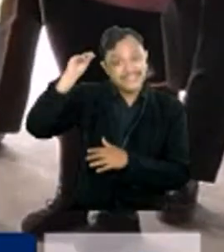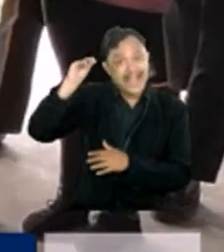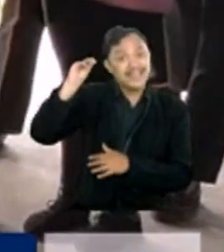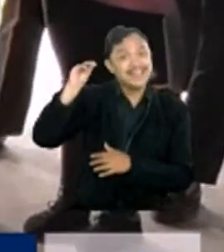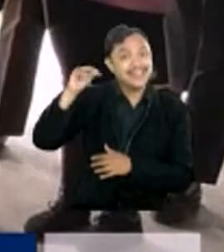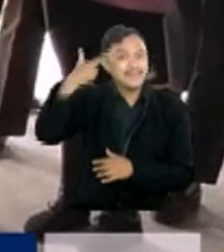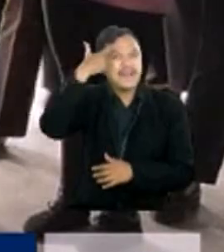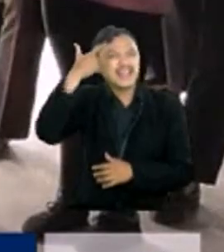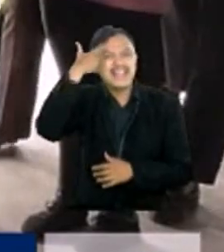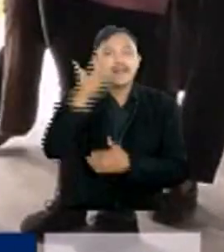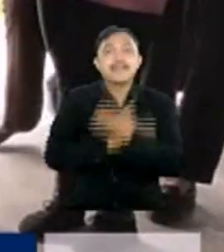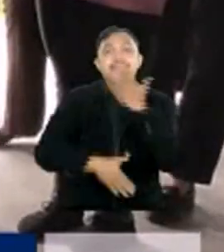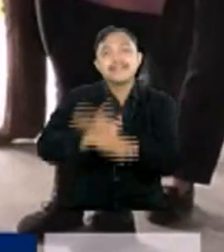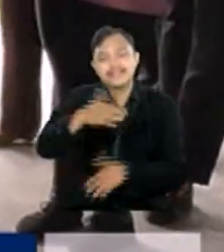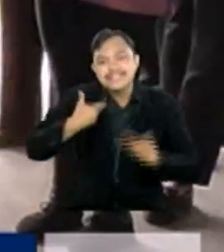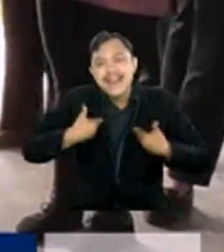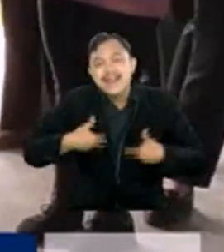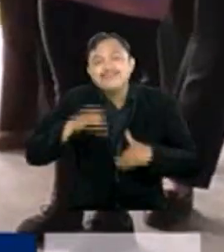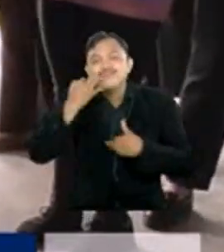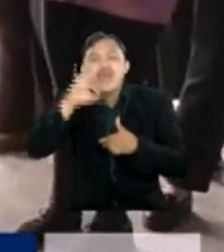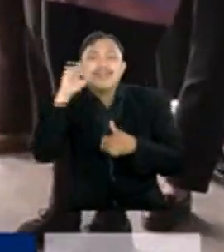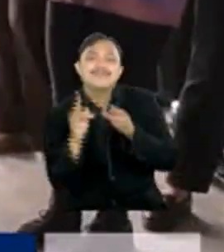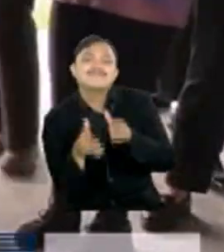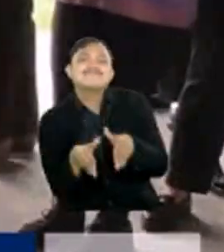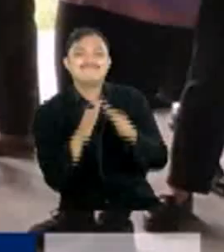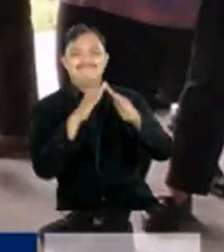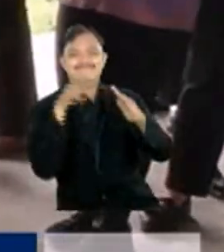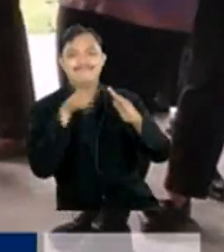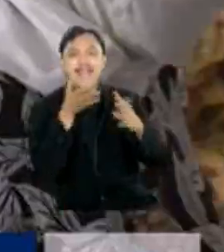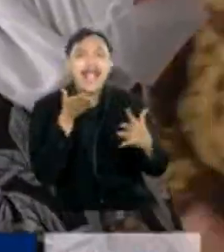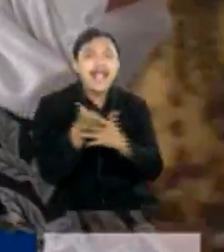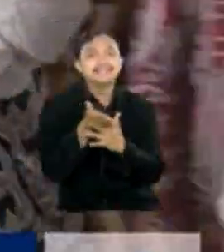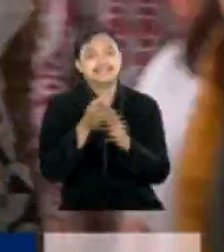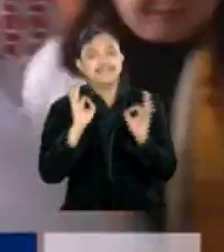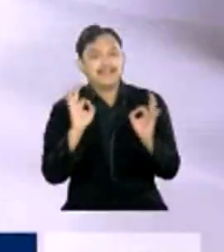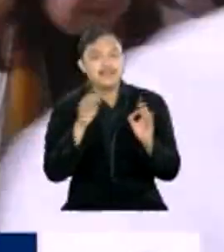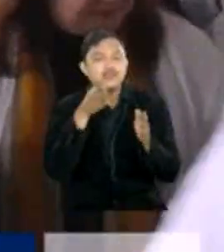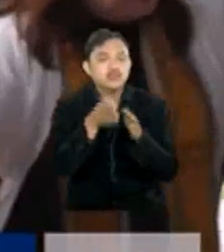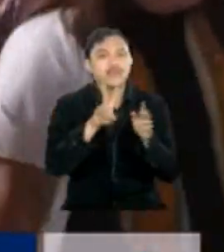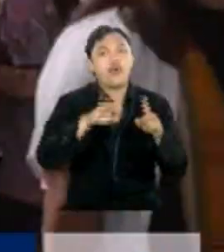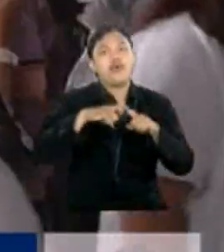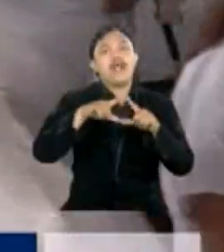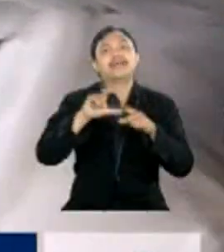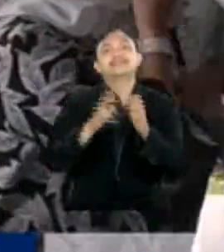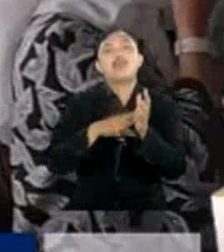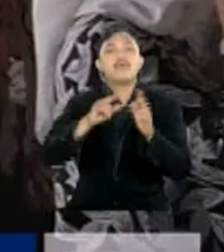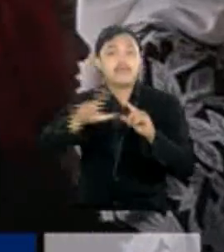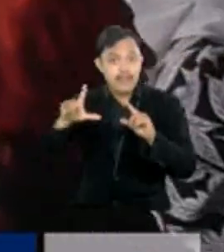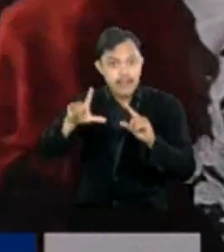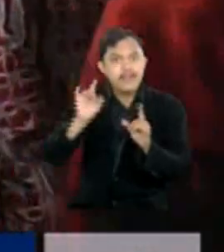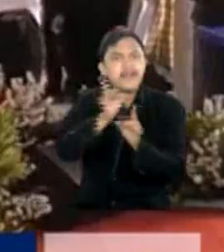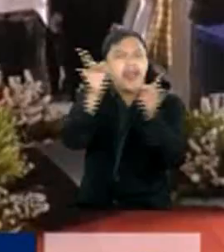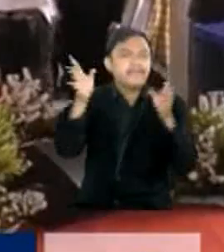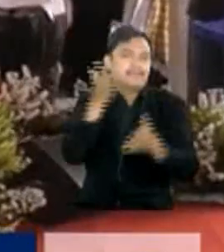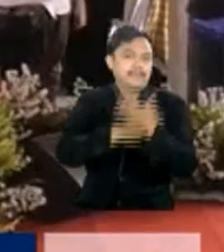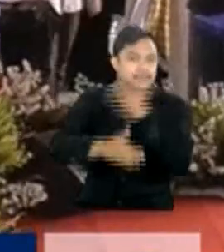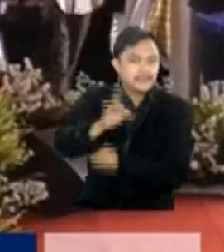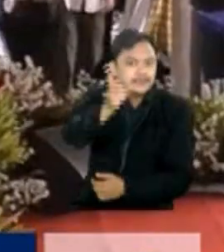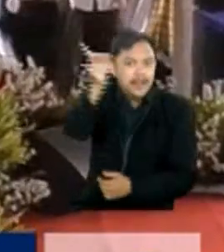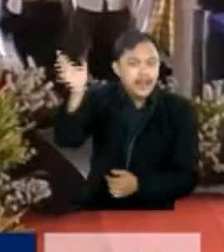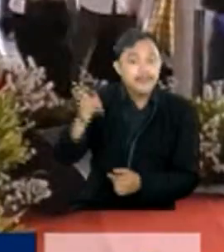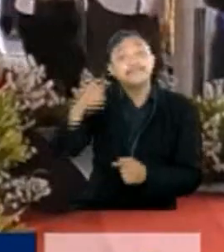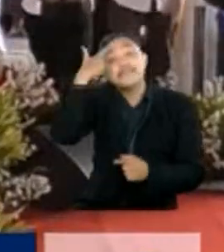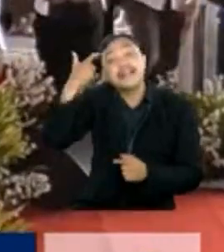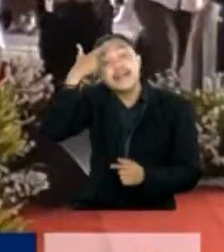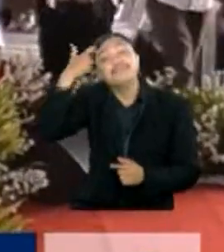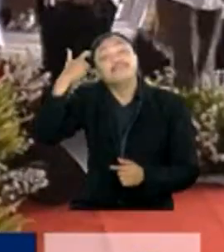Pusat pelatihan disabilitas ini lahir untuk memberikan akses pendidikan berbasis vokasional yang disesuaikan dengan ragam disabilitas.